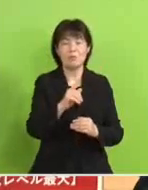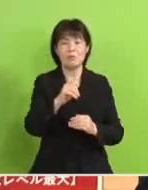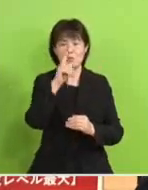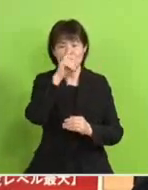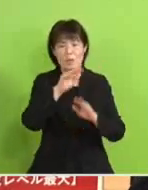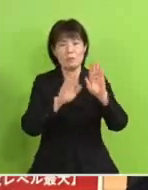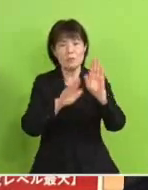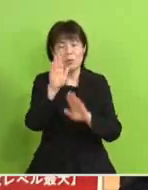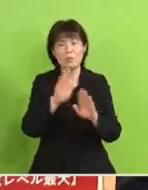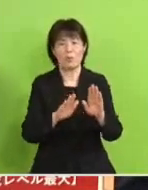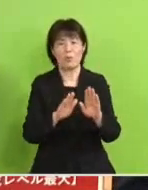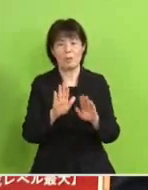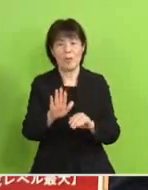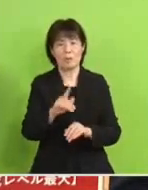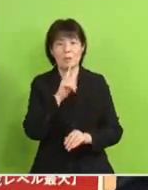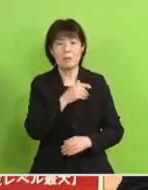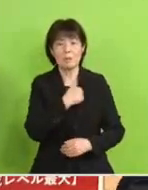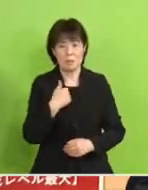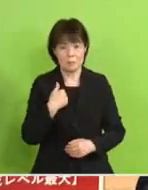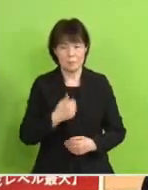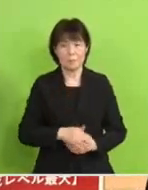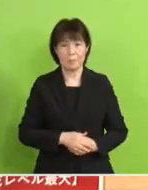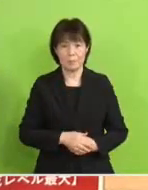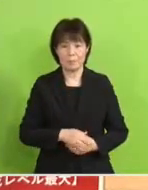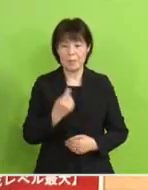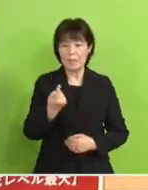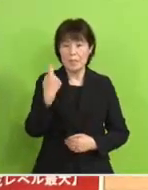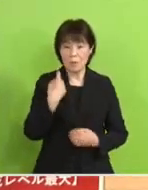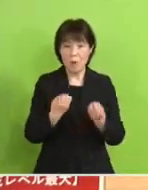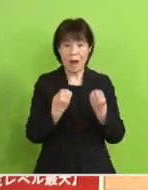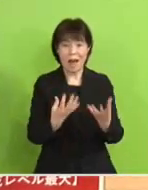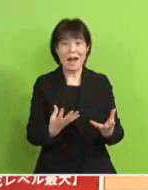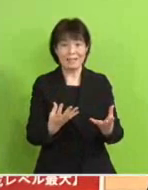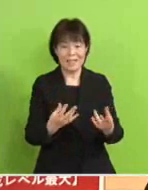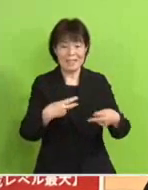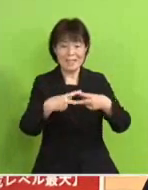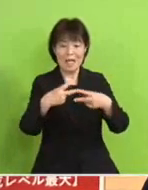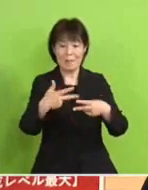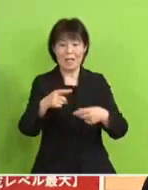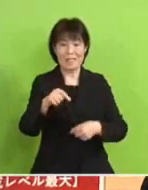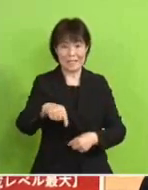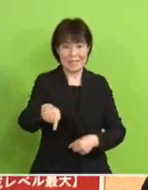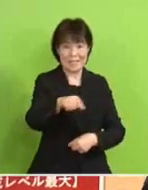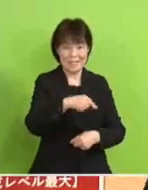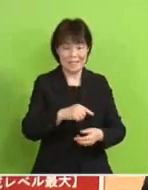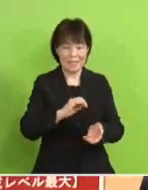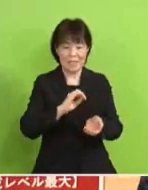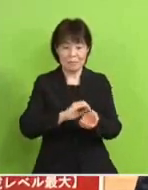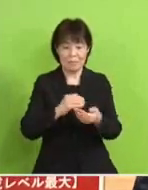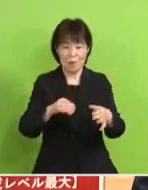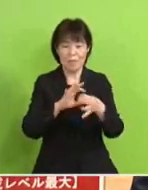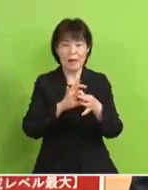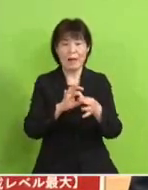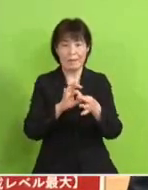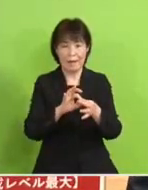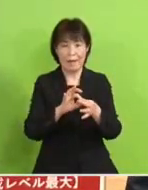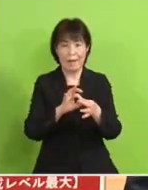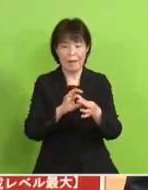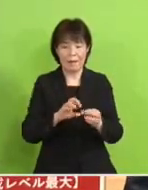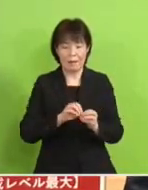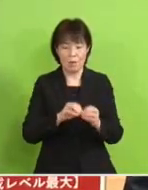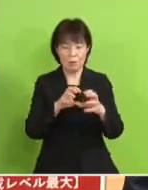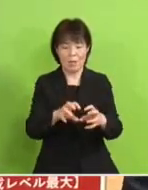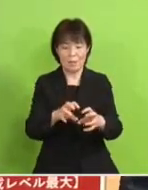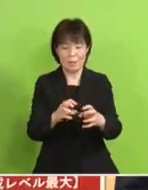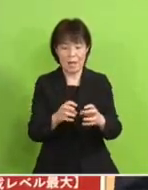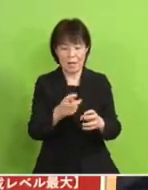捉えています。また、昨日新たに新居浜市で、医療機関クラスターが確認され